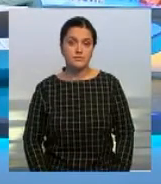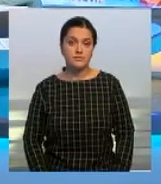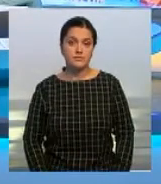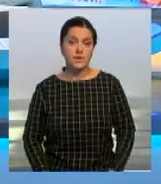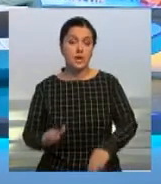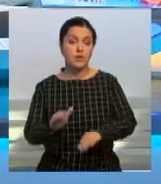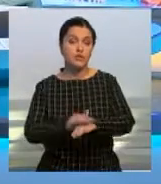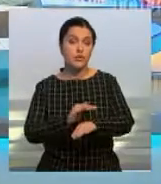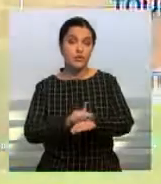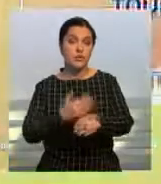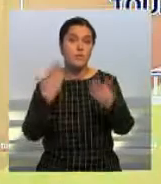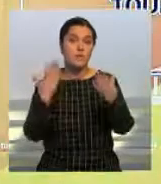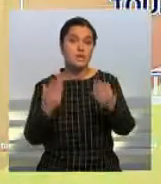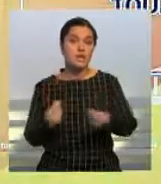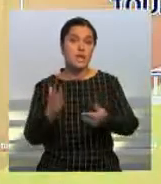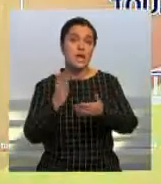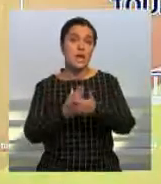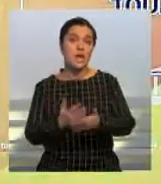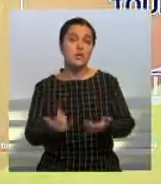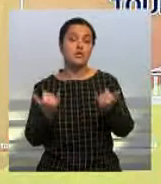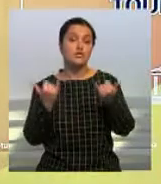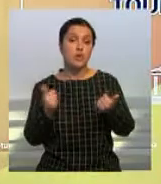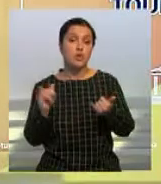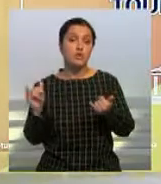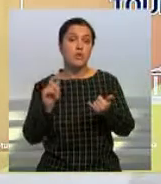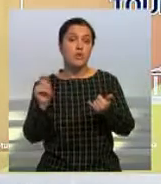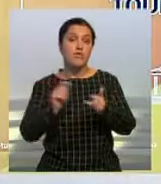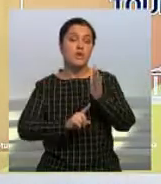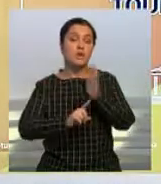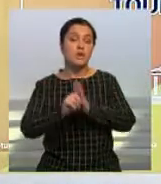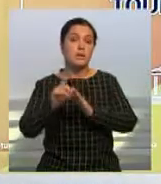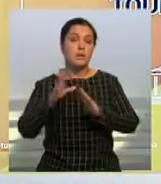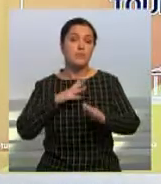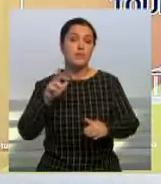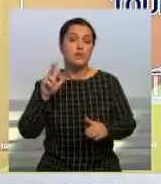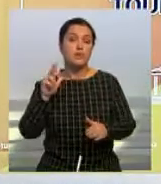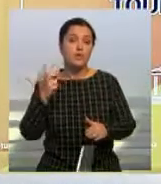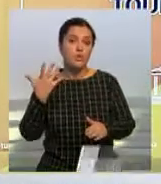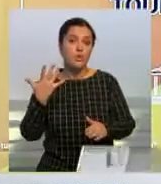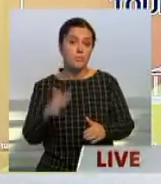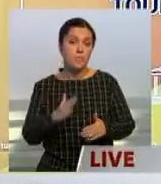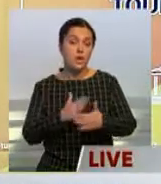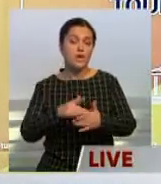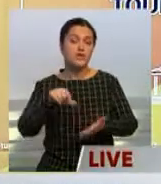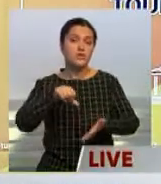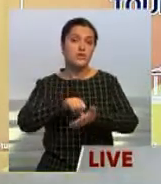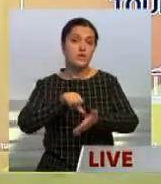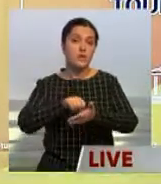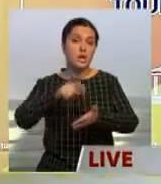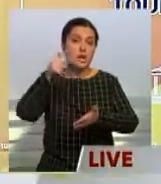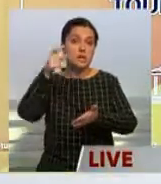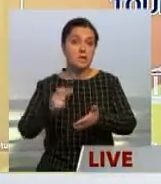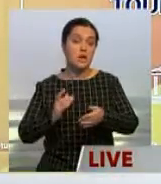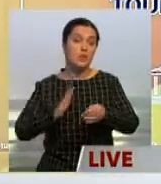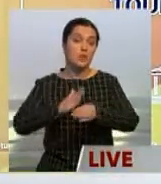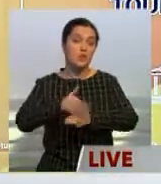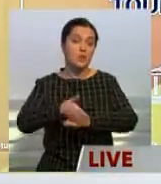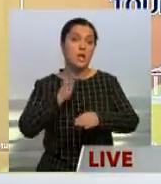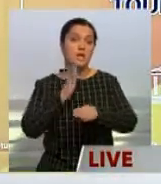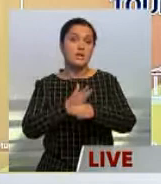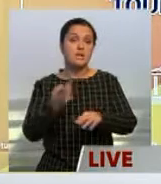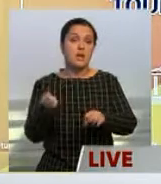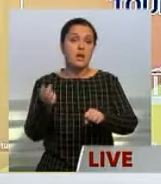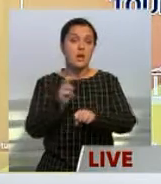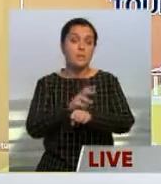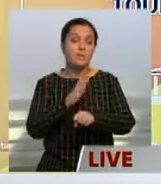Динара. Стартовал форум в эти выходные. В нем принимают участие более 350 человек. Гости масштабного мероприятия